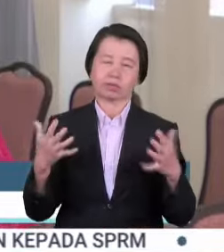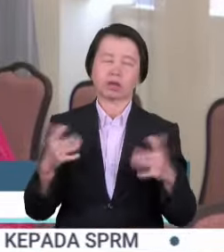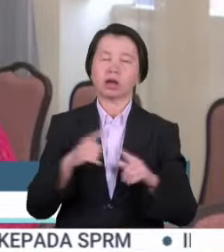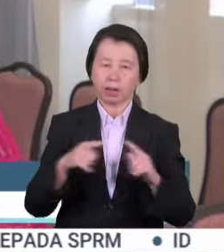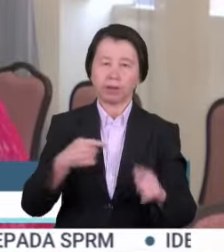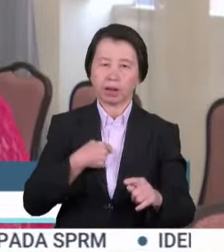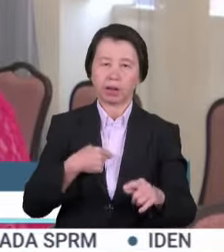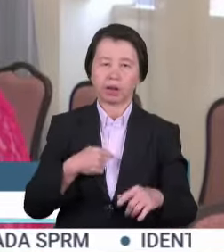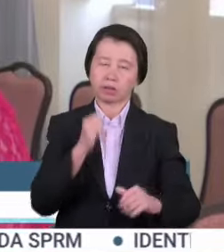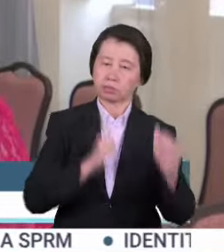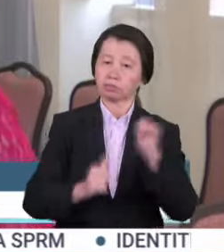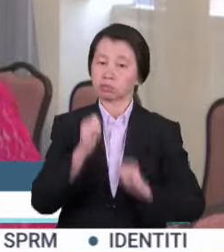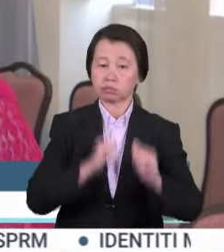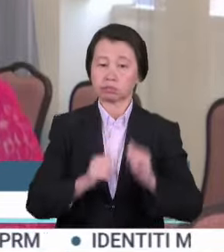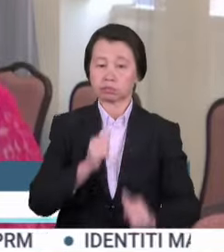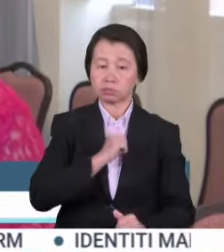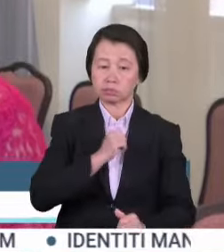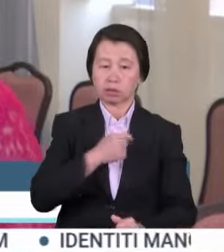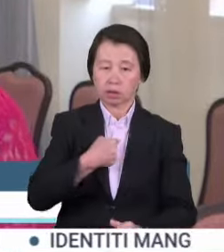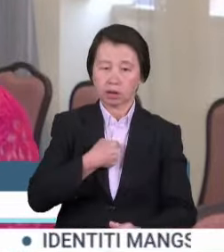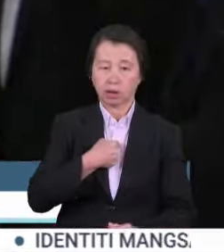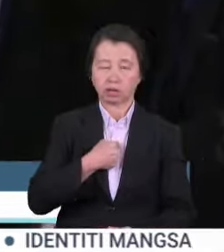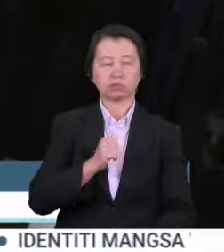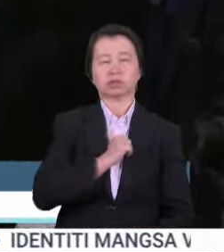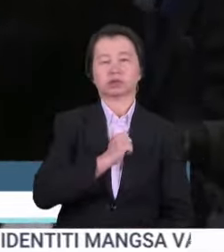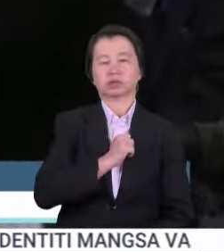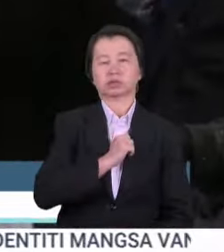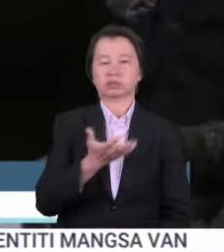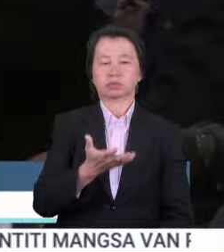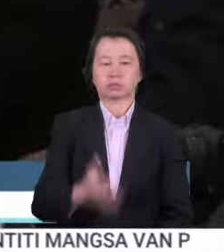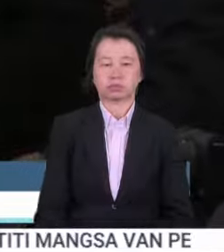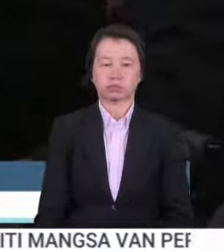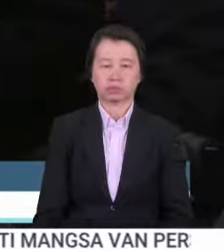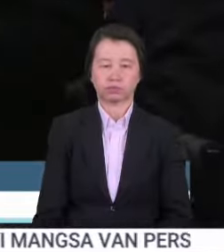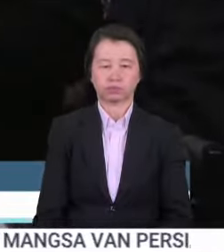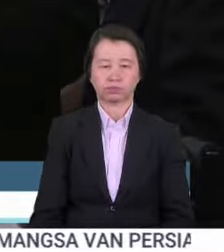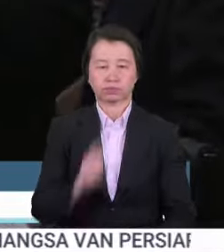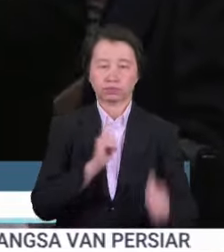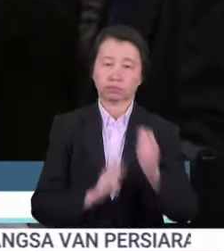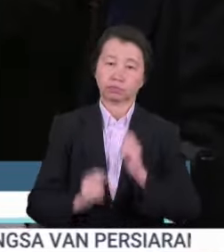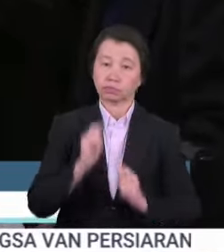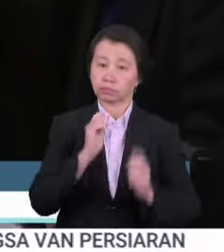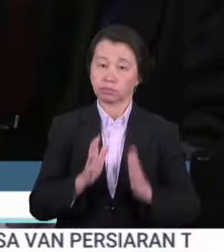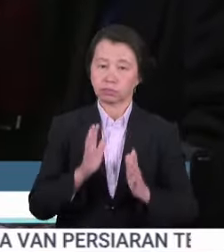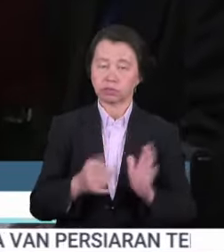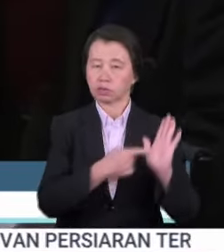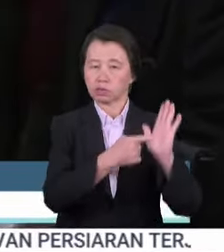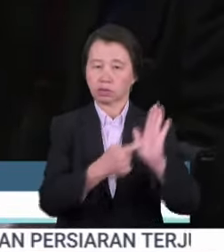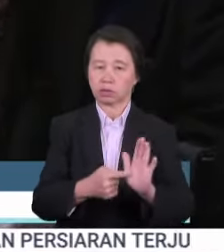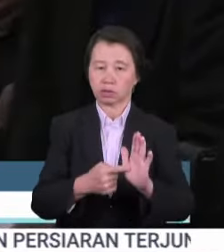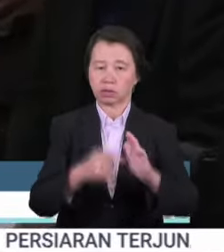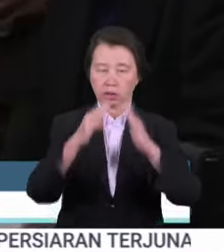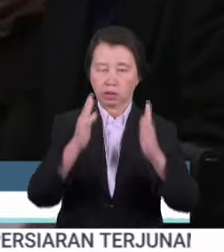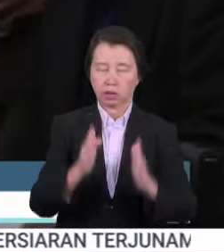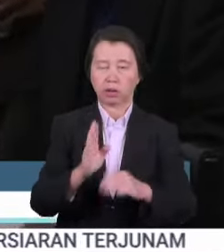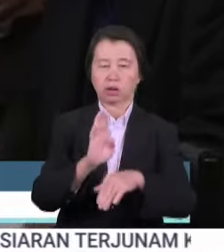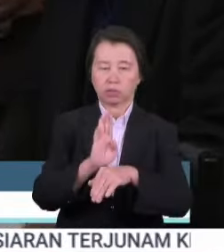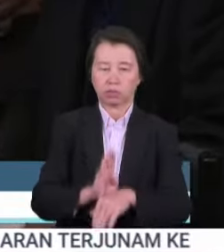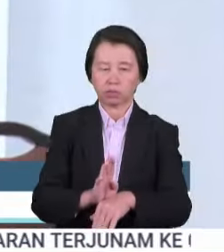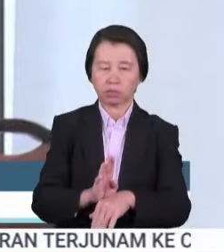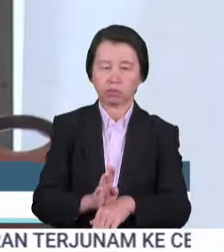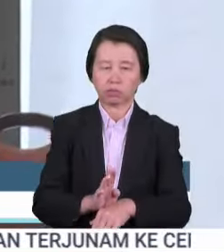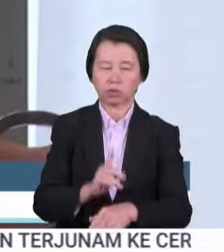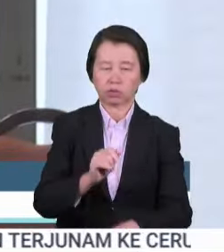saya membawakan watak TPK dengan cara saya yang tersendiri. Teater tersebut akan dipentaskan di Balai Budaya Tun